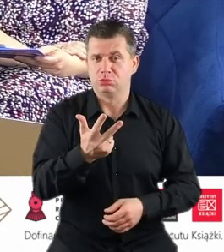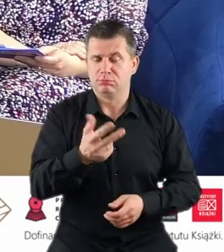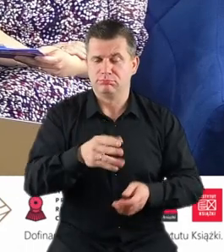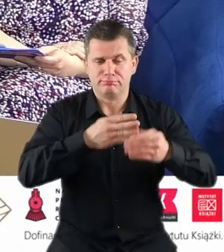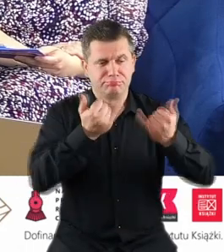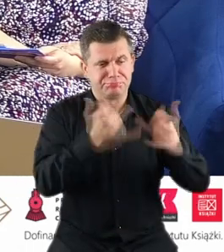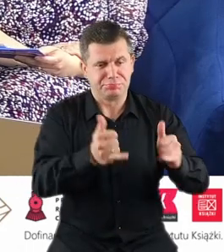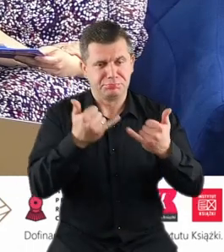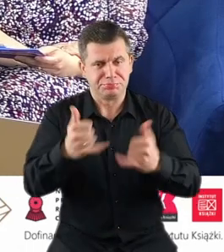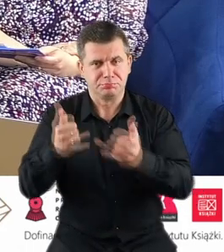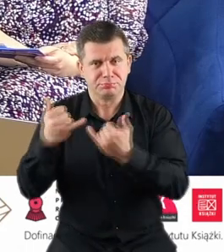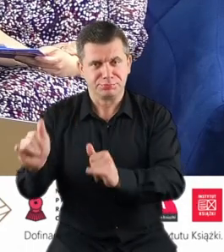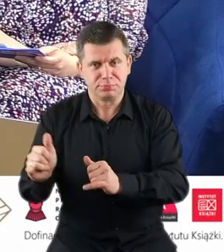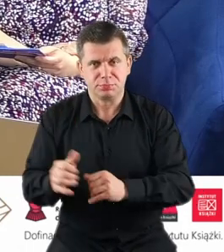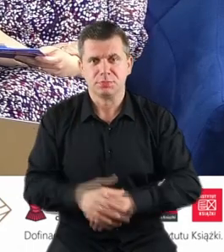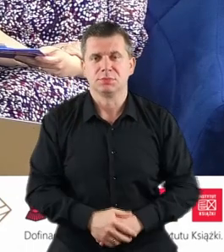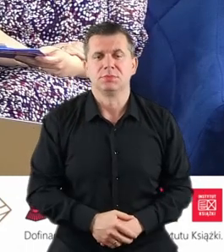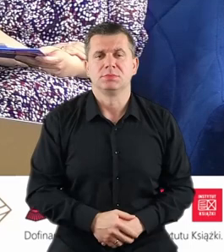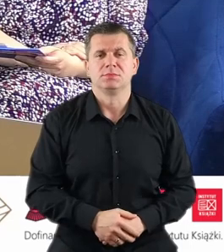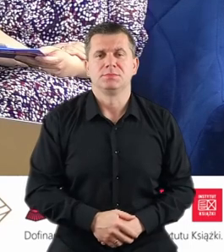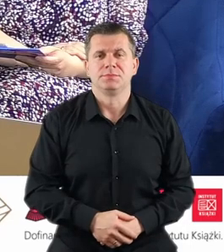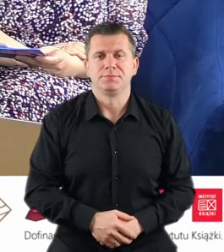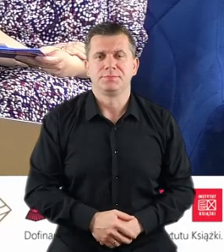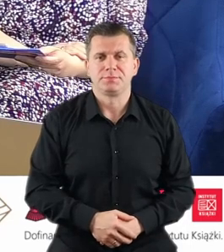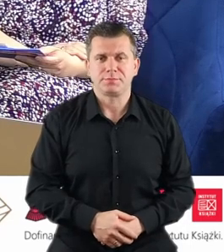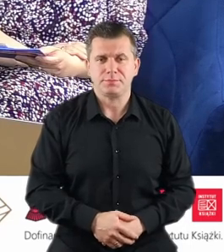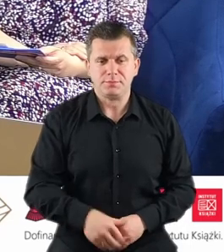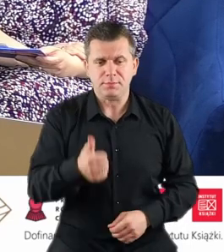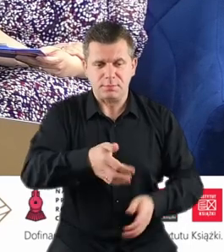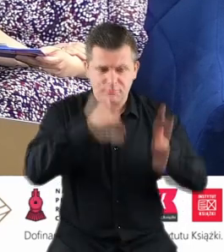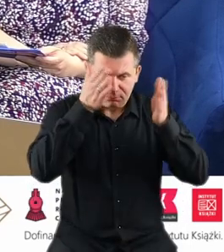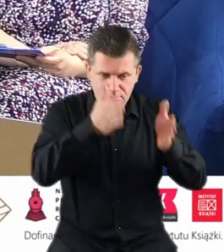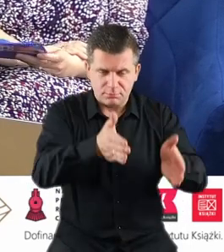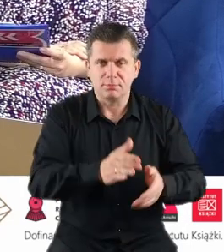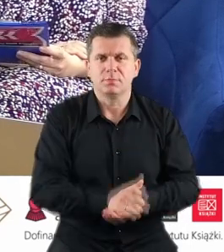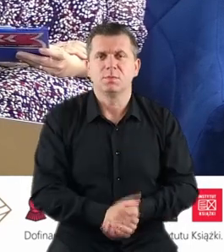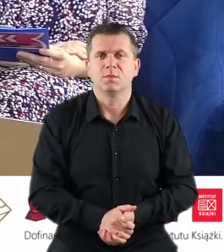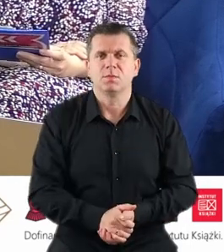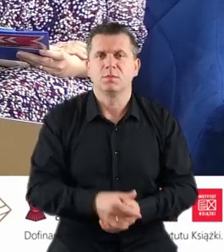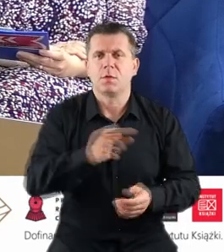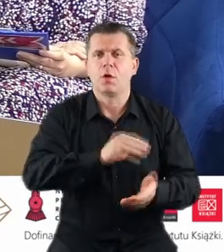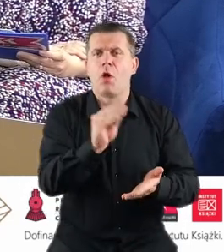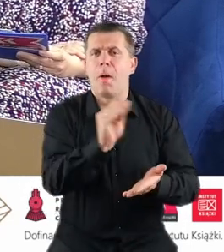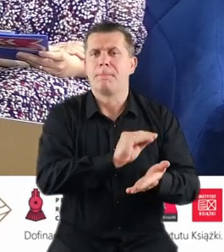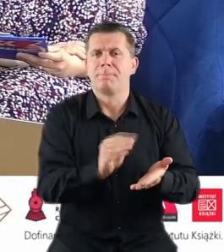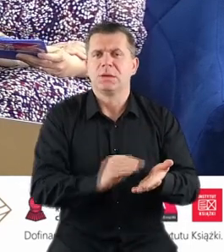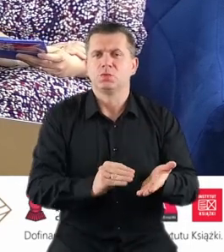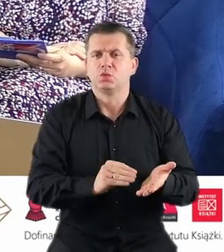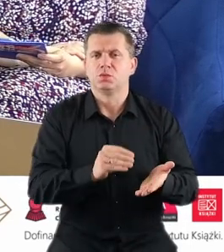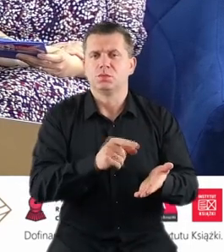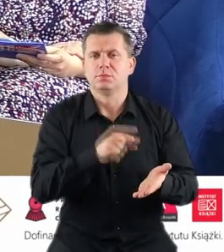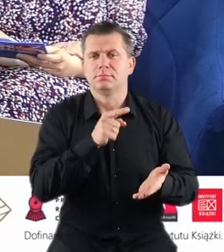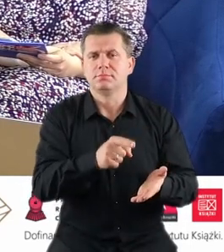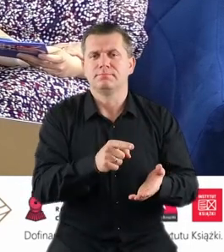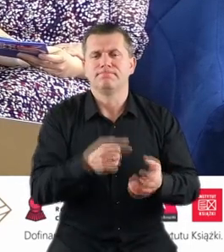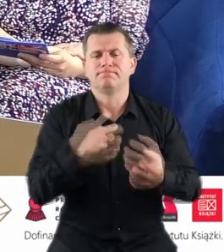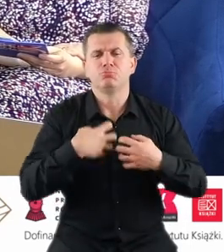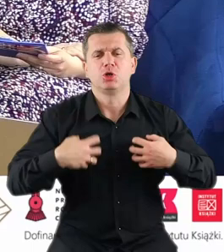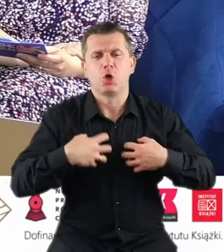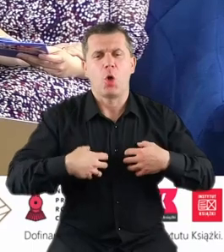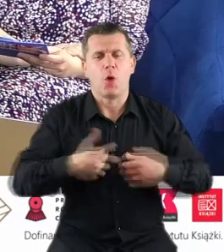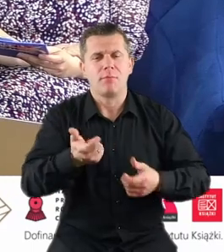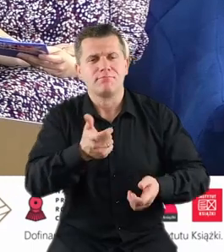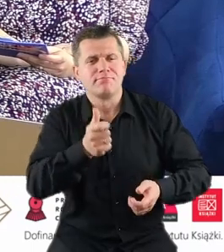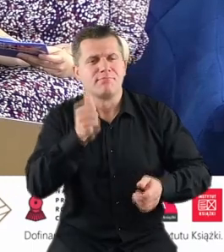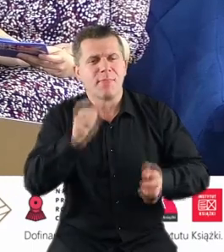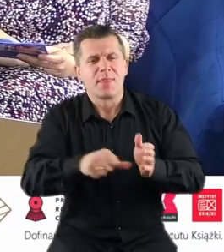całkowicie odmiennych trylogii. Jedna skupia się na antyku i opisuje, no, powiedzmy, przygody